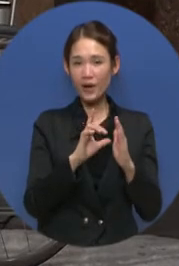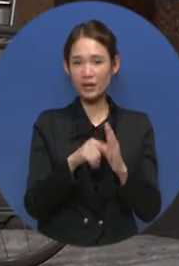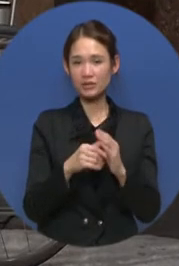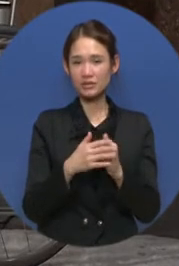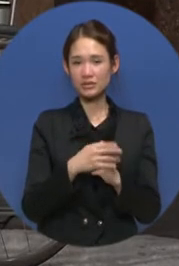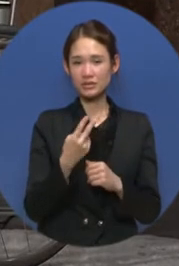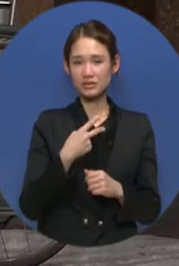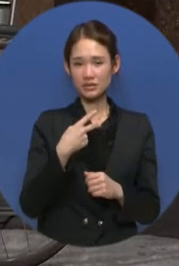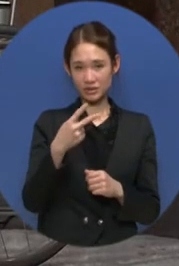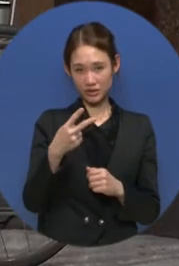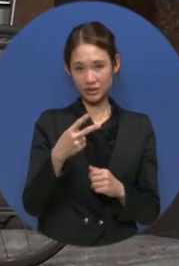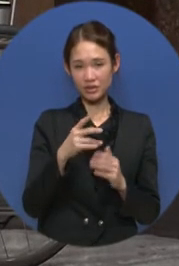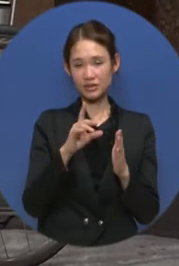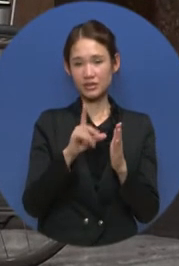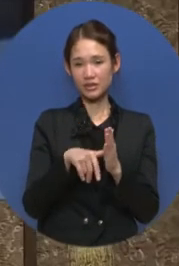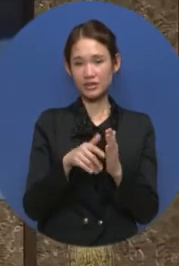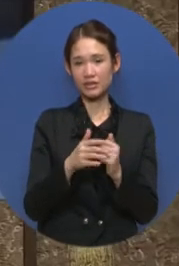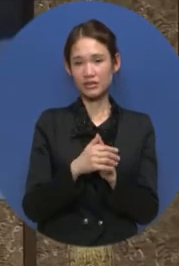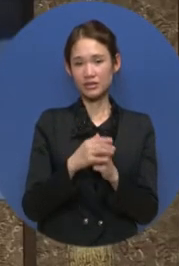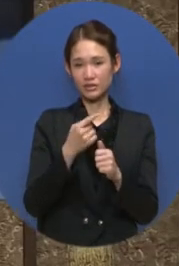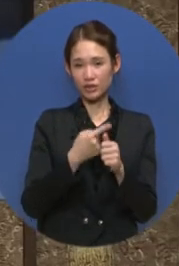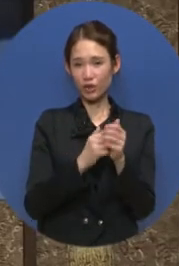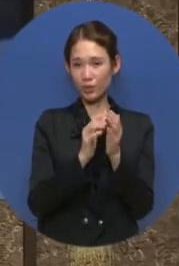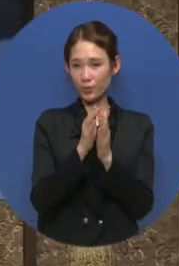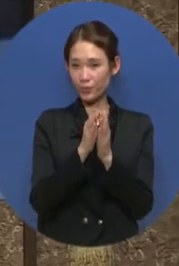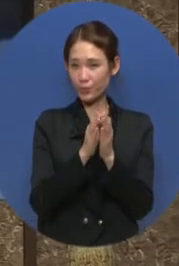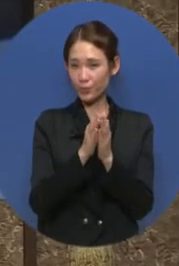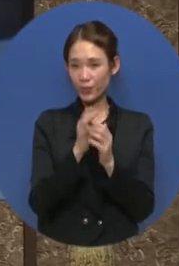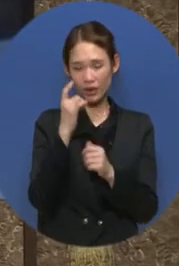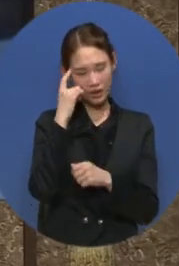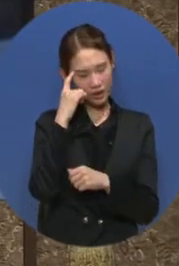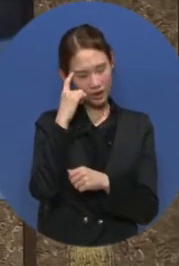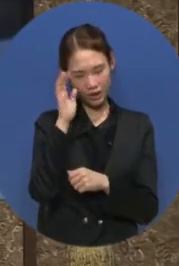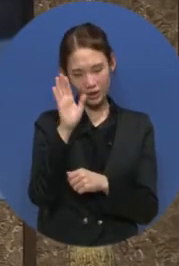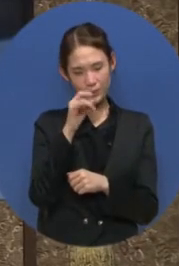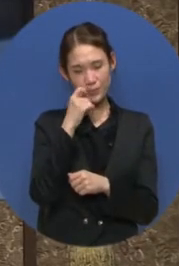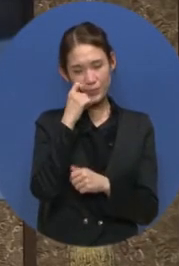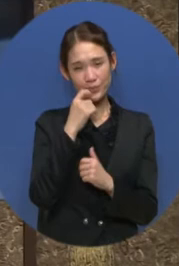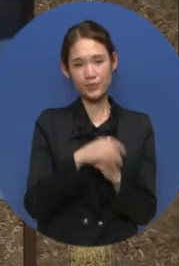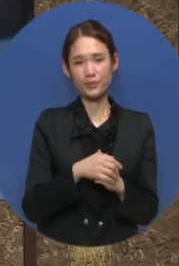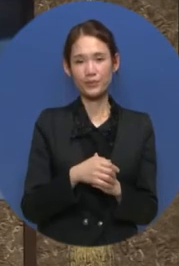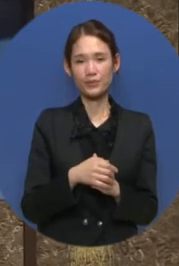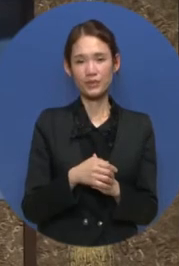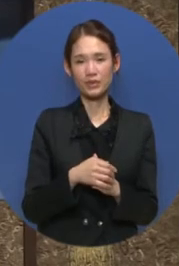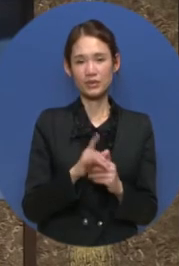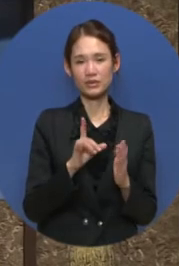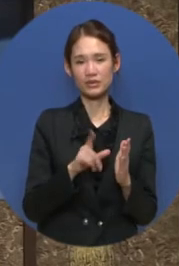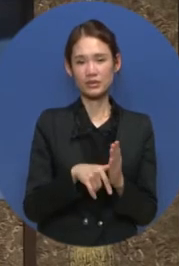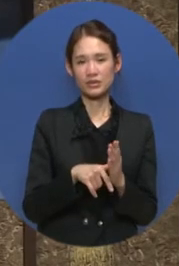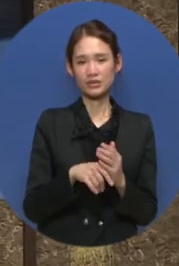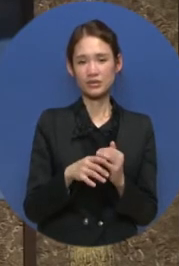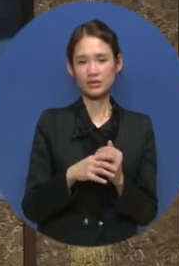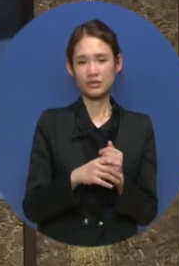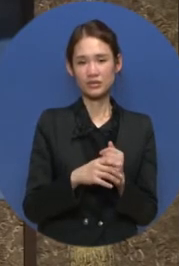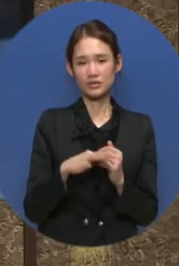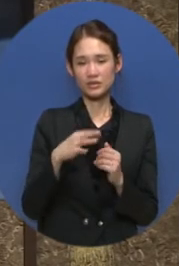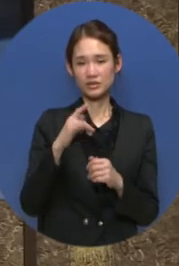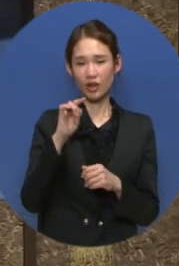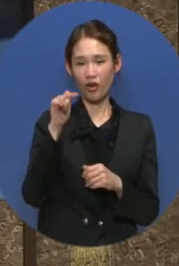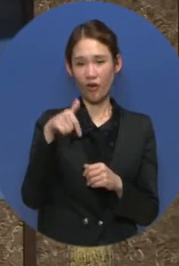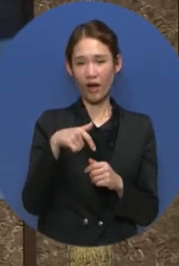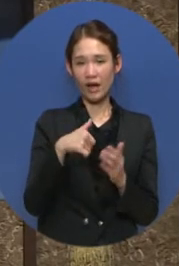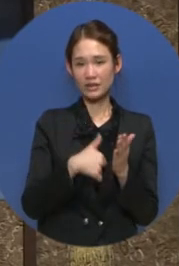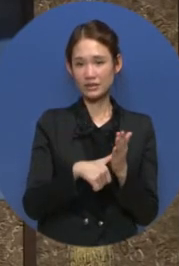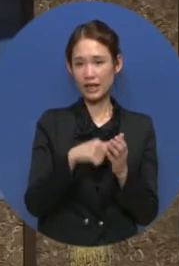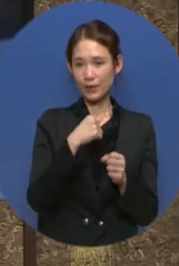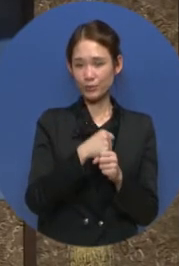네. 2002년도 창업했을 때는 천연 비누나 이런 생각을 못했고요. 그때는 저희가 서각 제품을